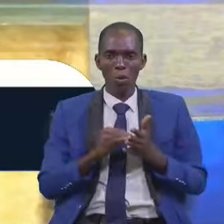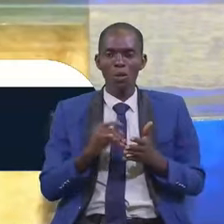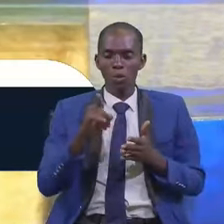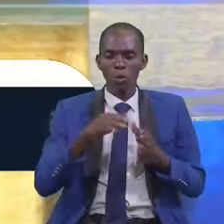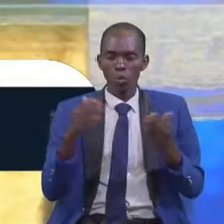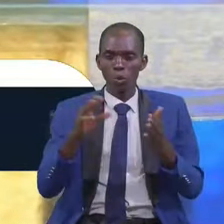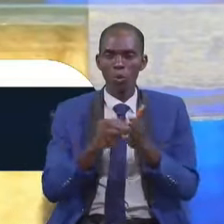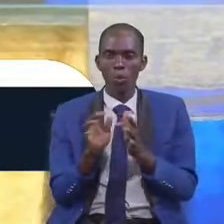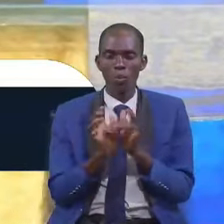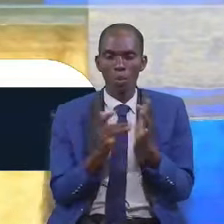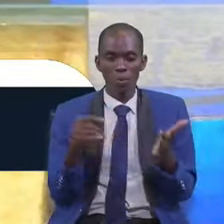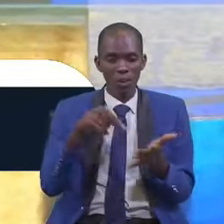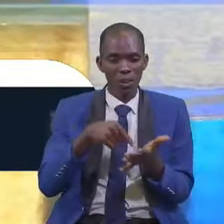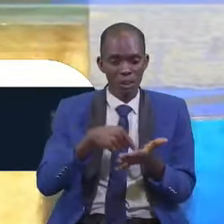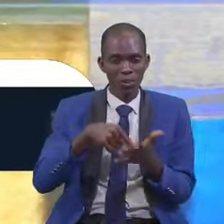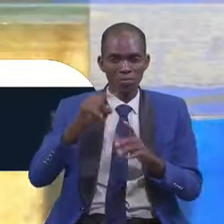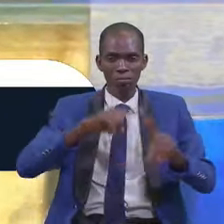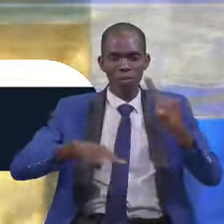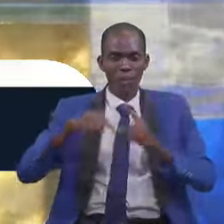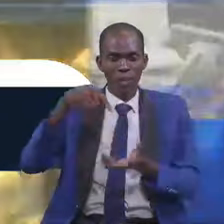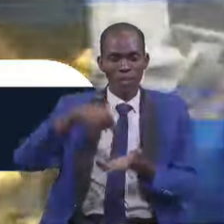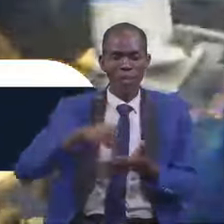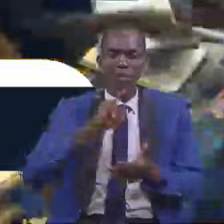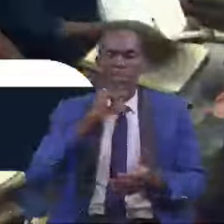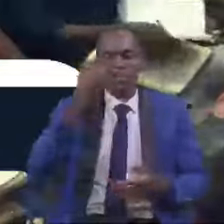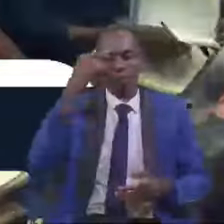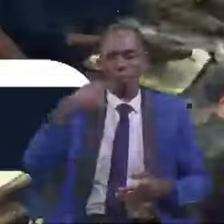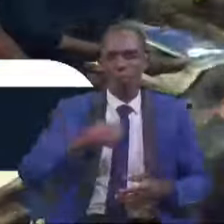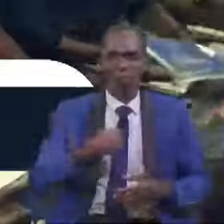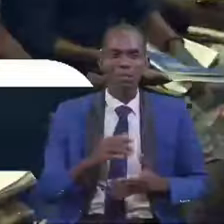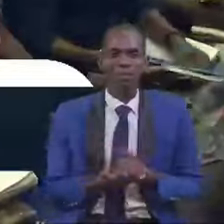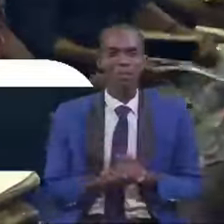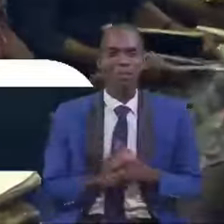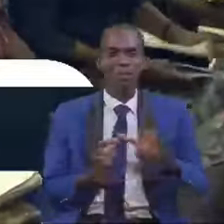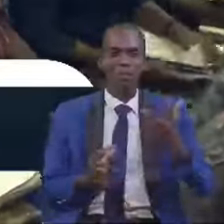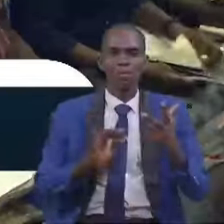2, c'est pour vous. Il faut dire, c'est pour moi. 3 Jean 2.